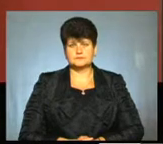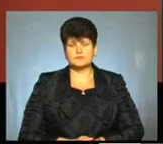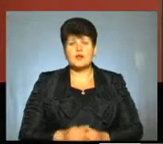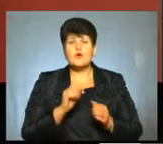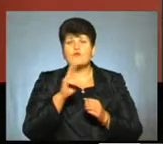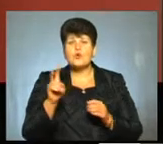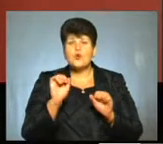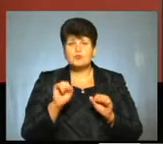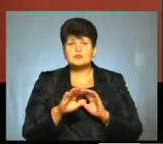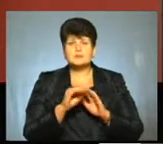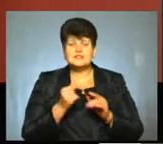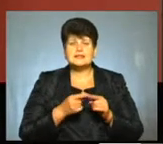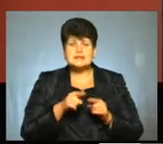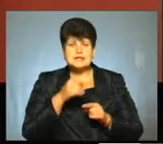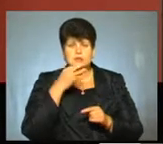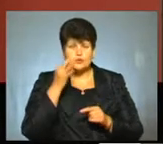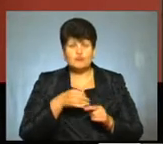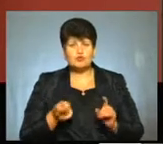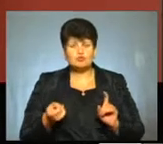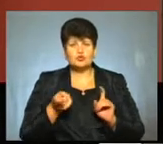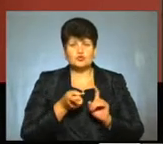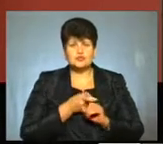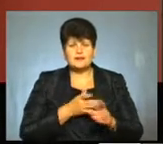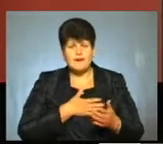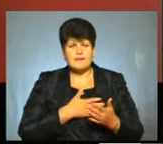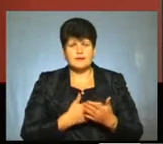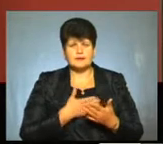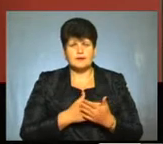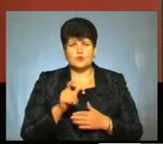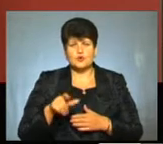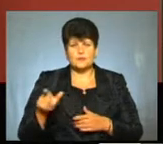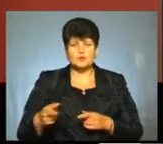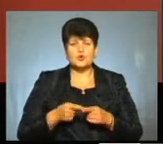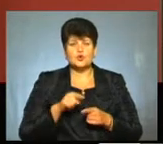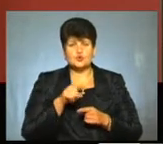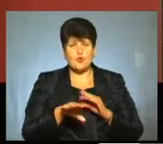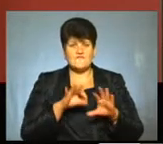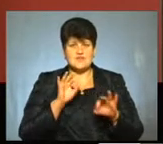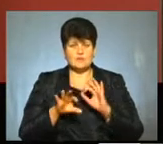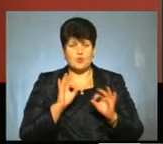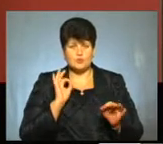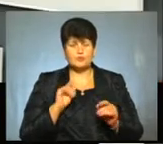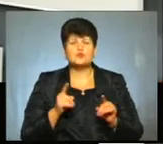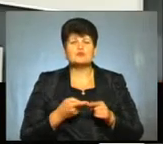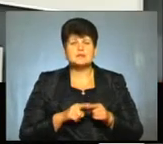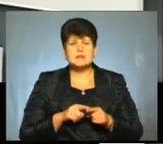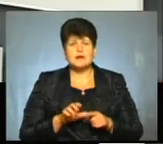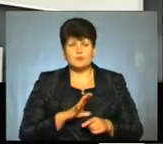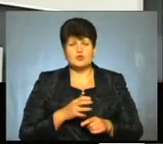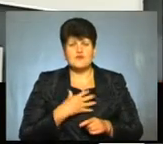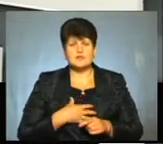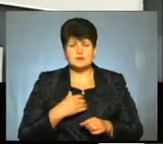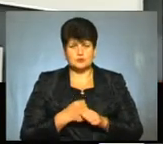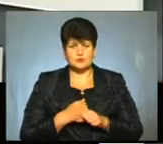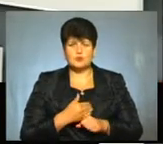А в кого, можливо, запозичили такий досвід долучити активну громадськість до саме цього відбору? І чому це було важливо